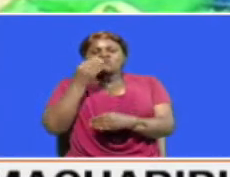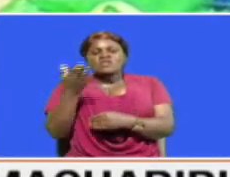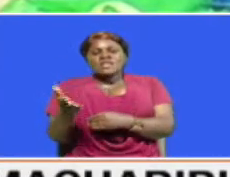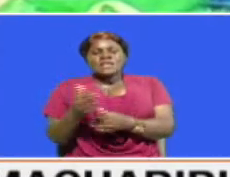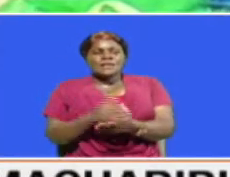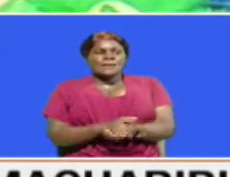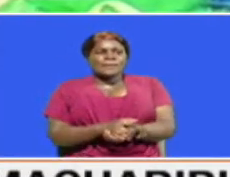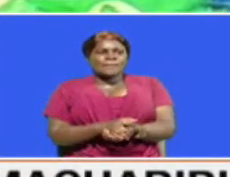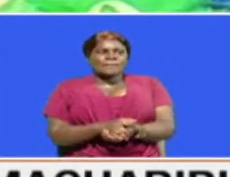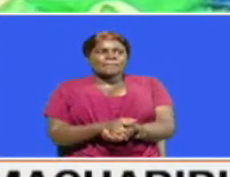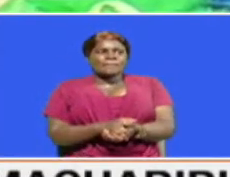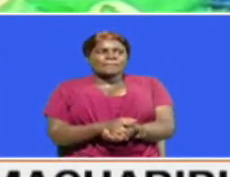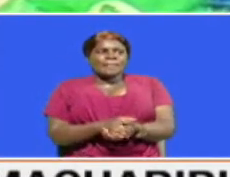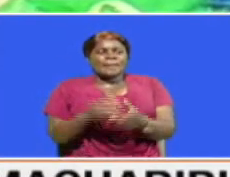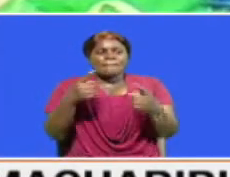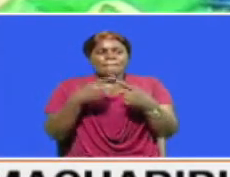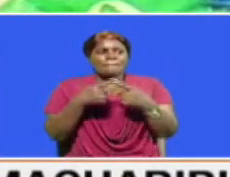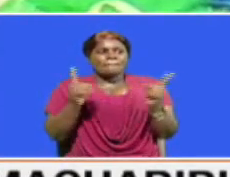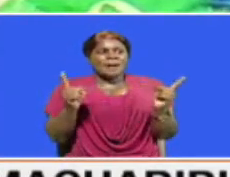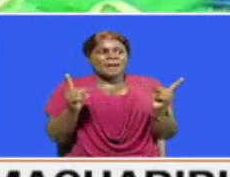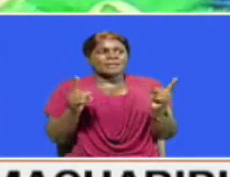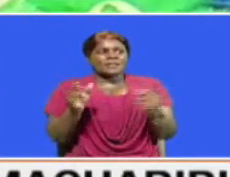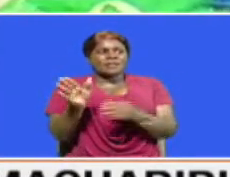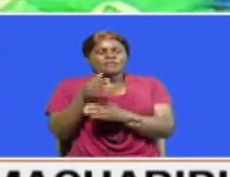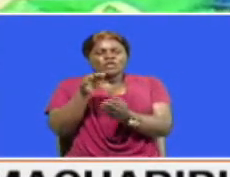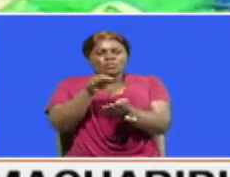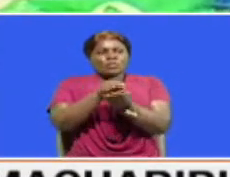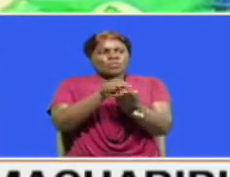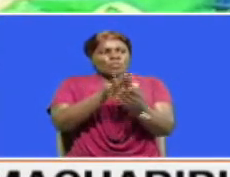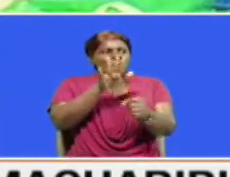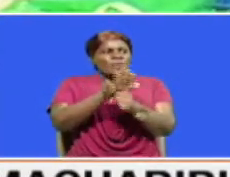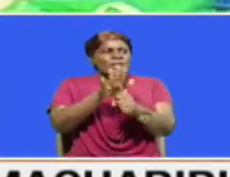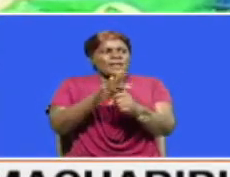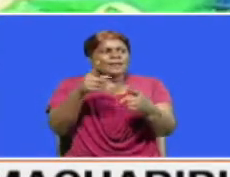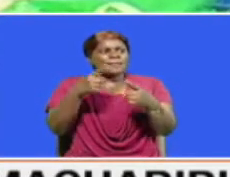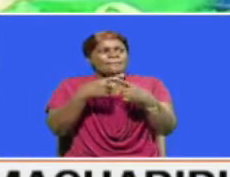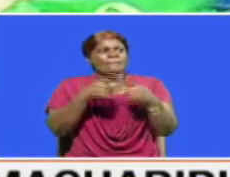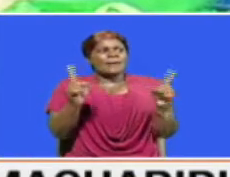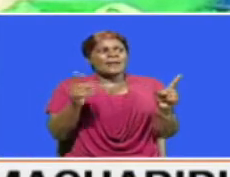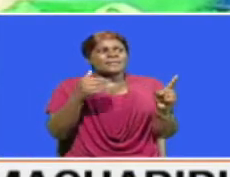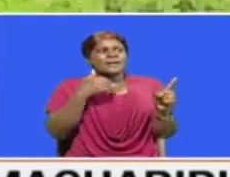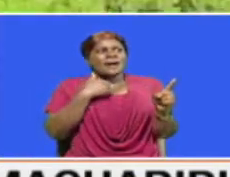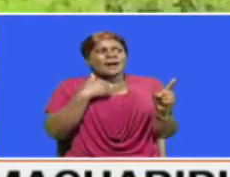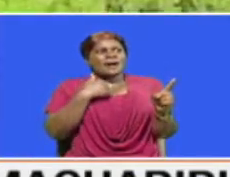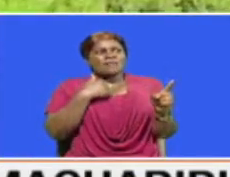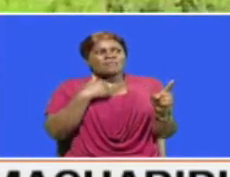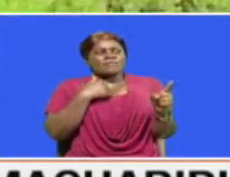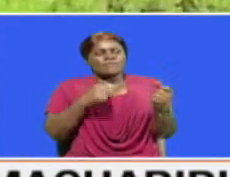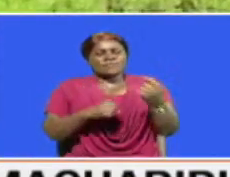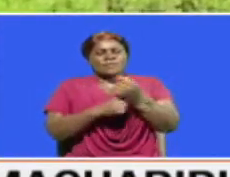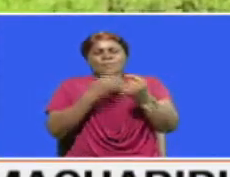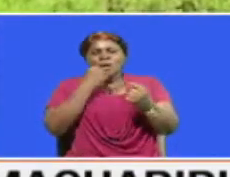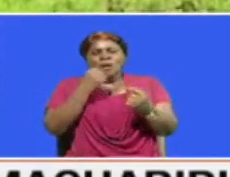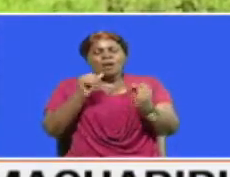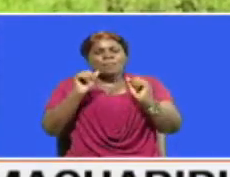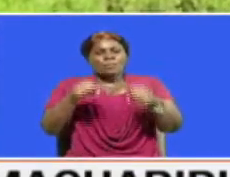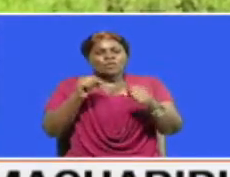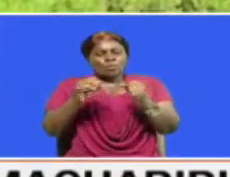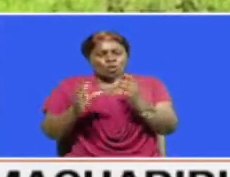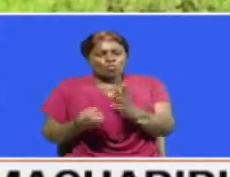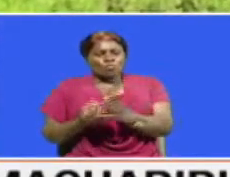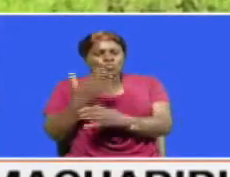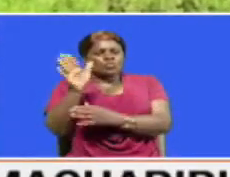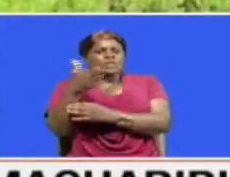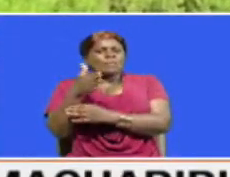farm. Although, fish ponds ni mingi, lakini sasa zina act kama supplement. Licha ya kuwa na uwezo mkubwa wa